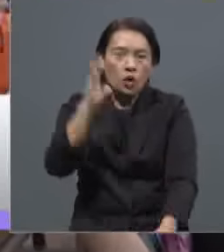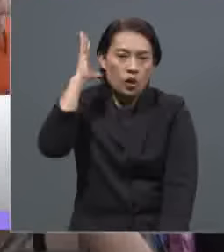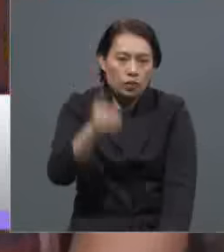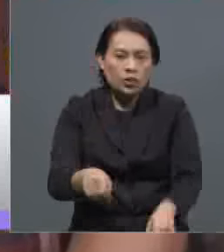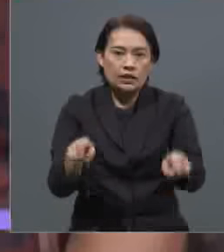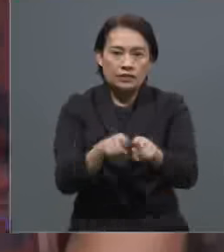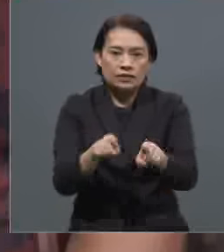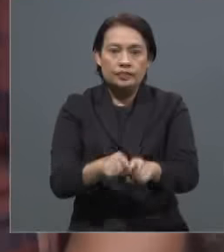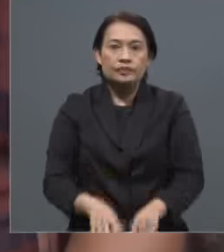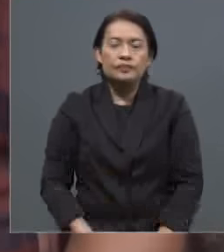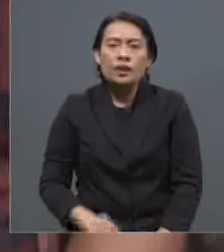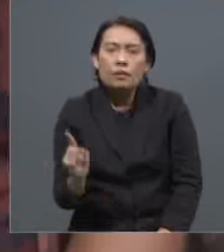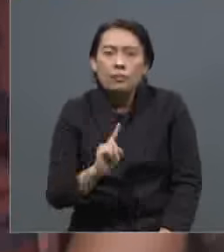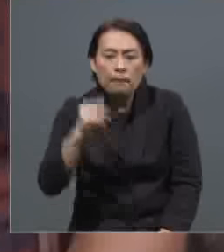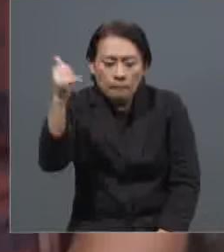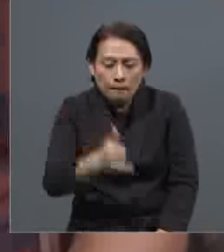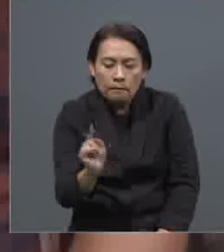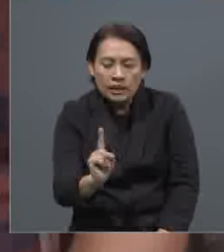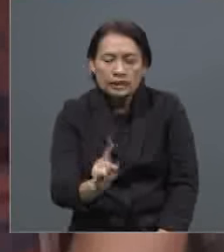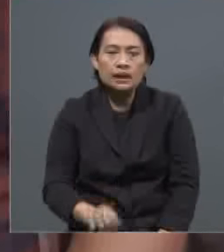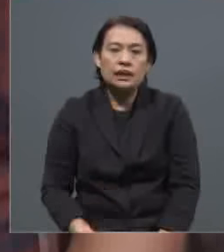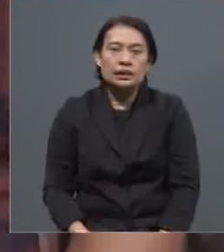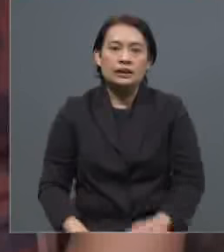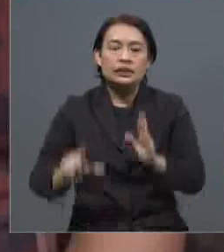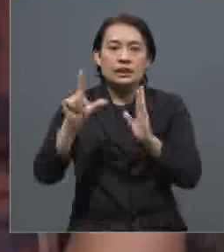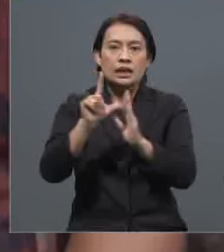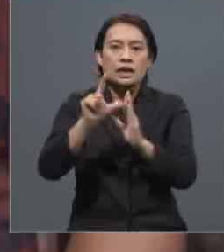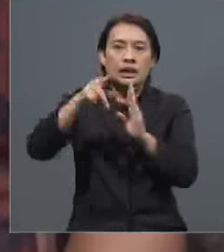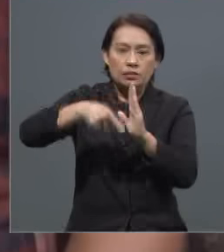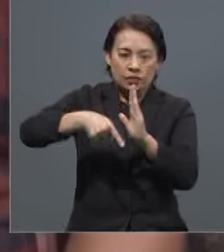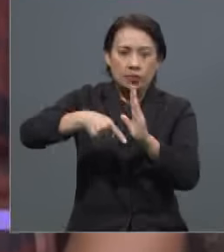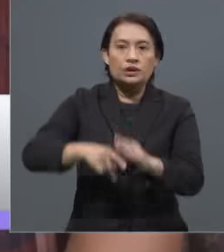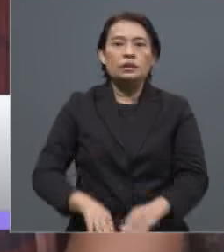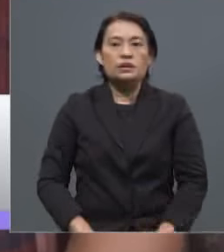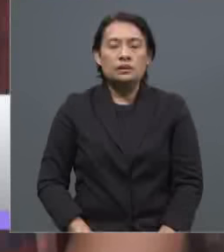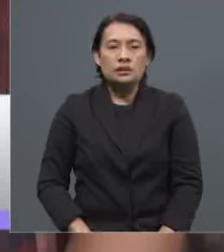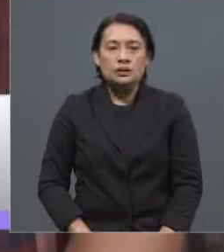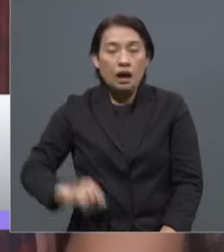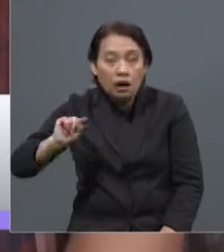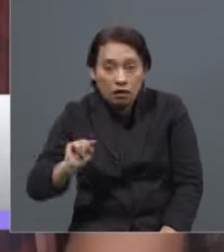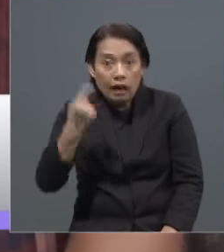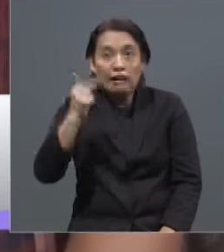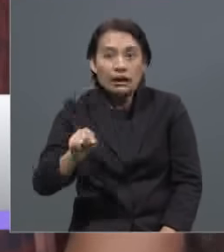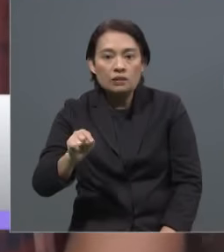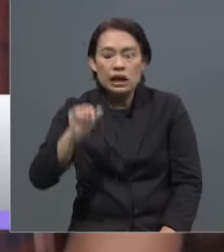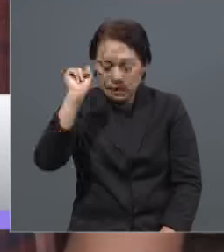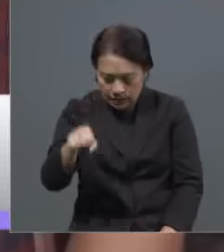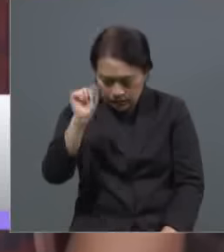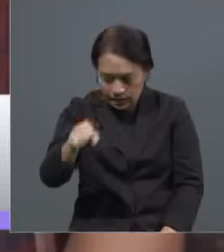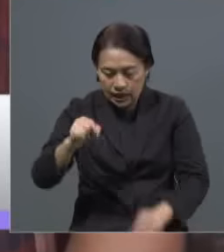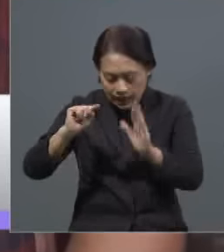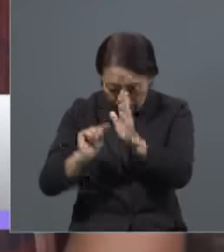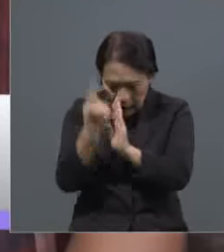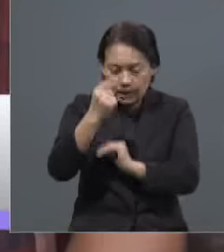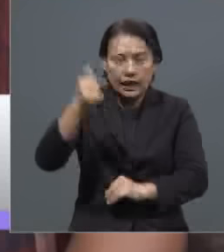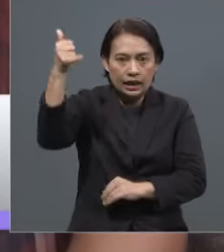คุณพ่อเดินทางมาจากที่ไหนครับ เดินทางมาจากจังหวัดลำพูนครับ อันนี้มาครั้งแรกเลยไหมครับคุณพ่อ ครั้งแรกครับครั้งแรก